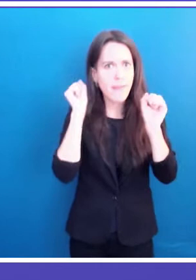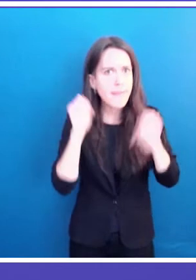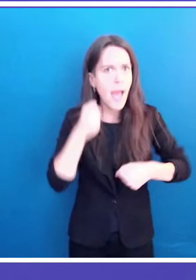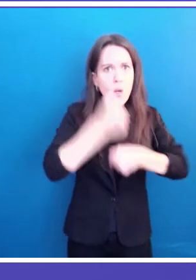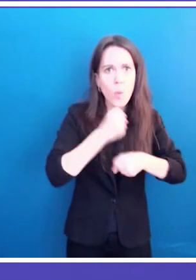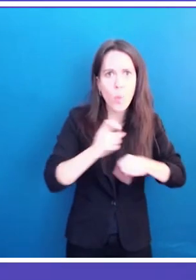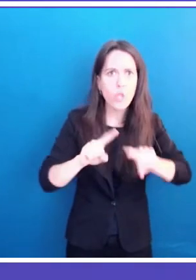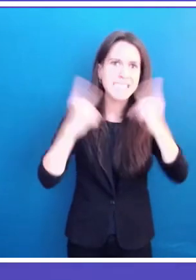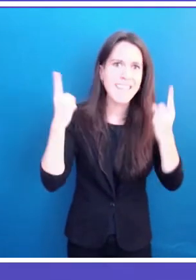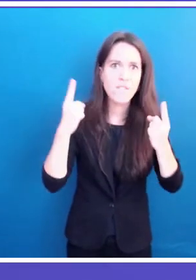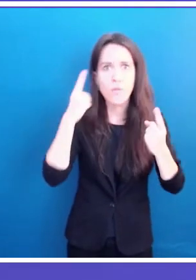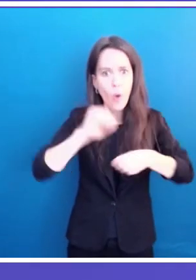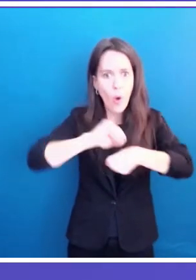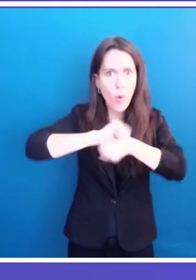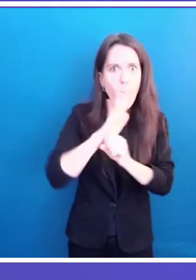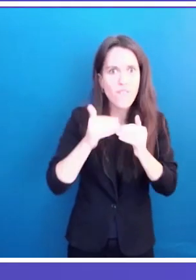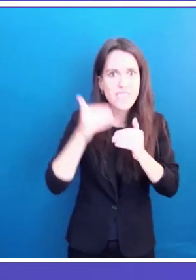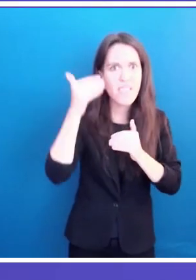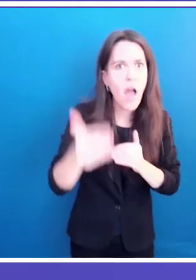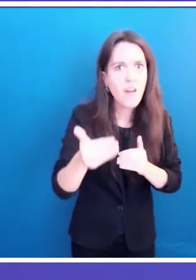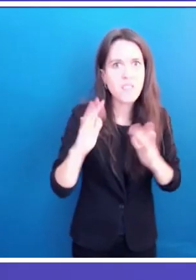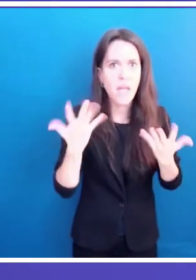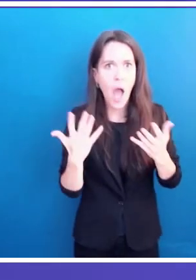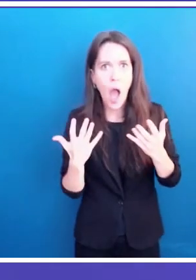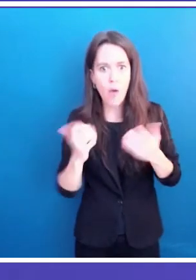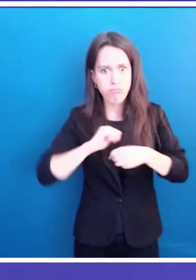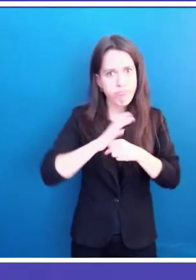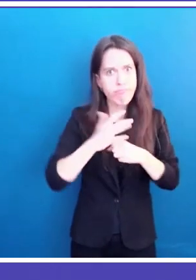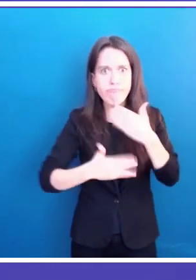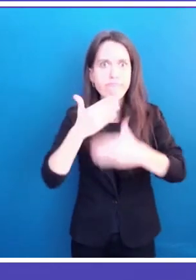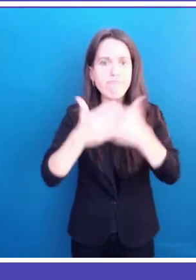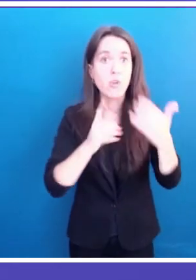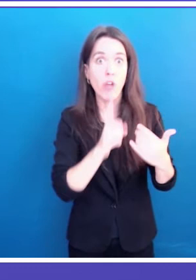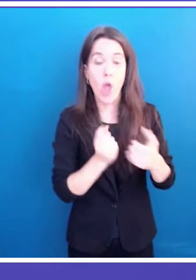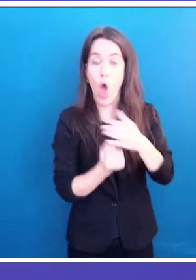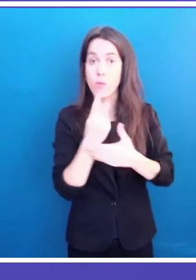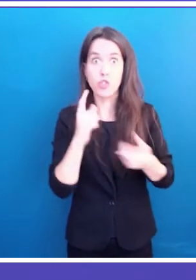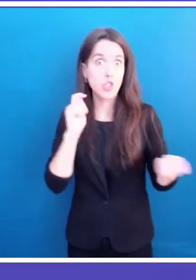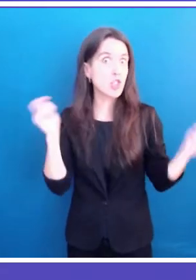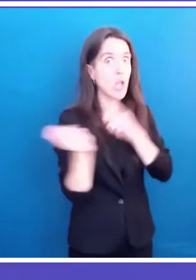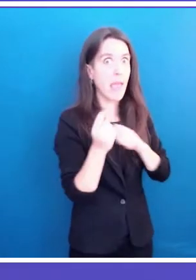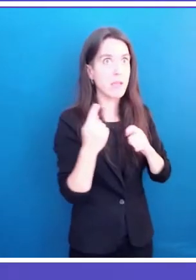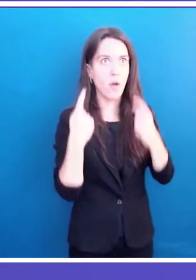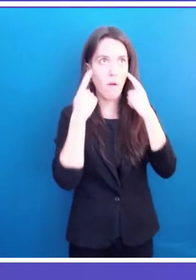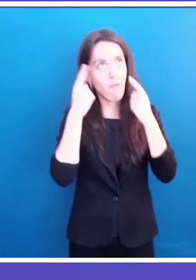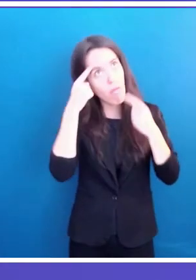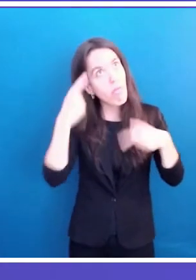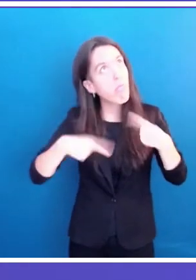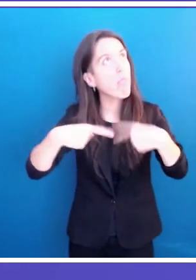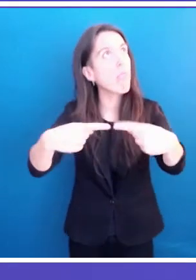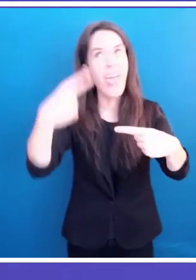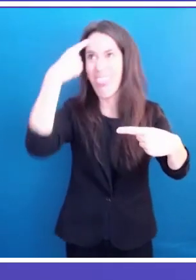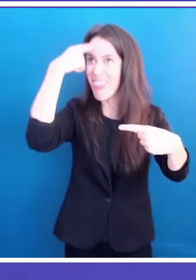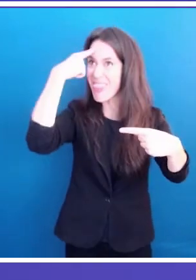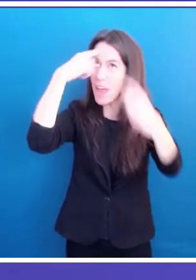لأن هذه الجائحة يمكنها أن تقدم لنا فرصة تغيير طريقة التفكير وطريقة